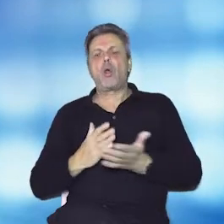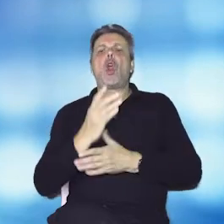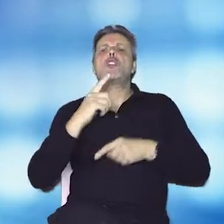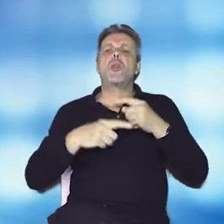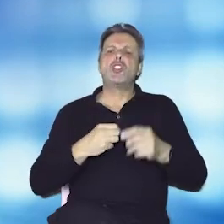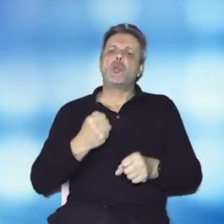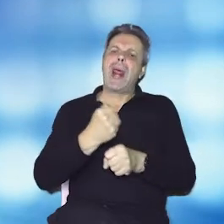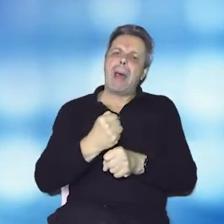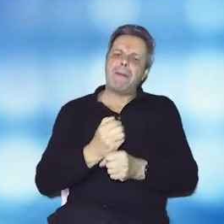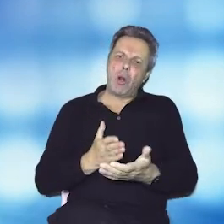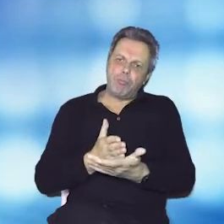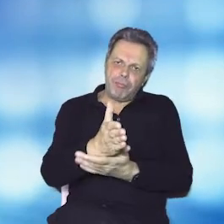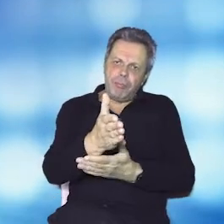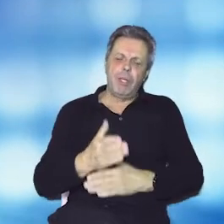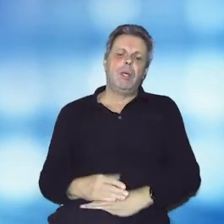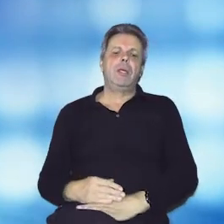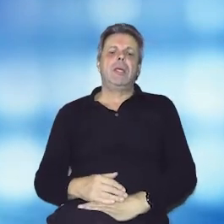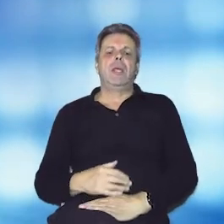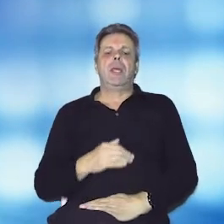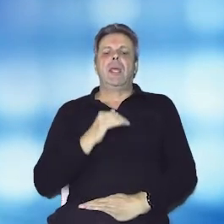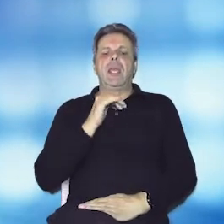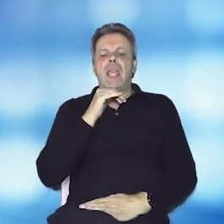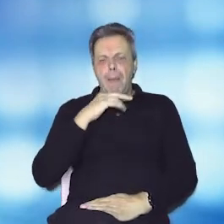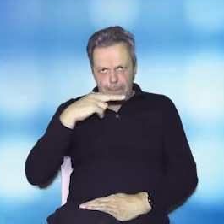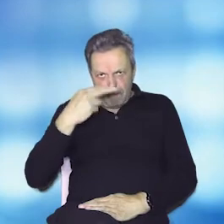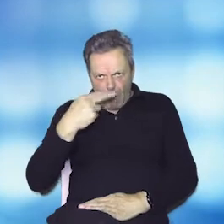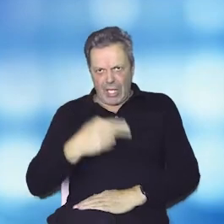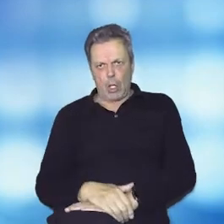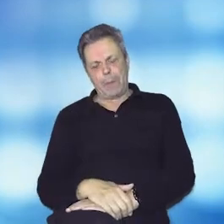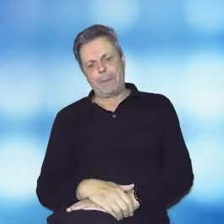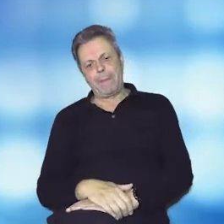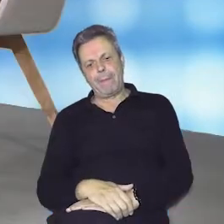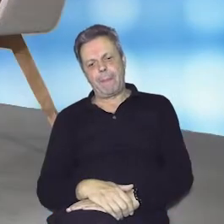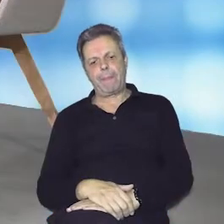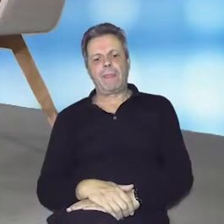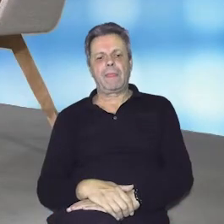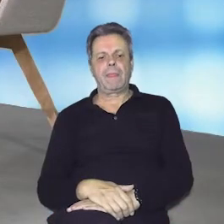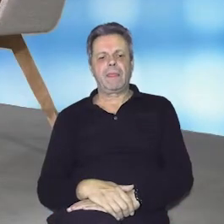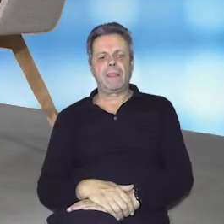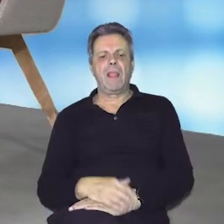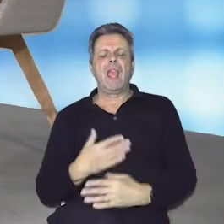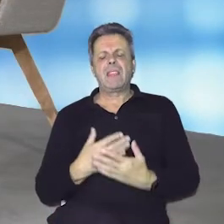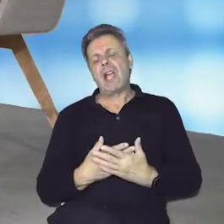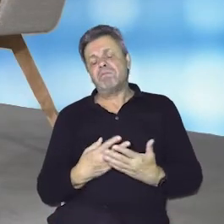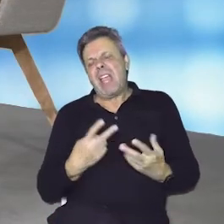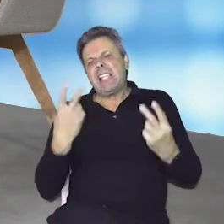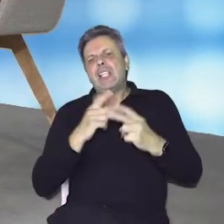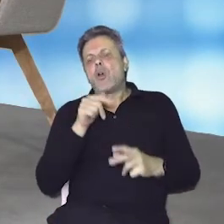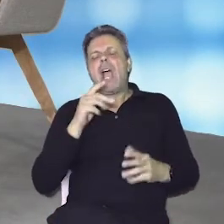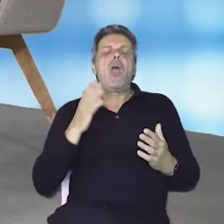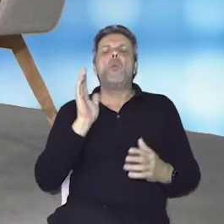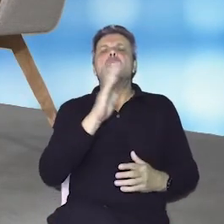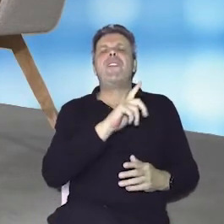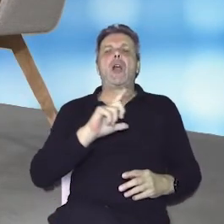procedure provedeno i provjereno. Tako da je vrlo slično kao i svakom